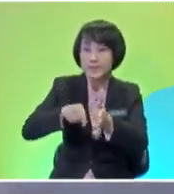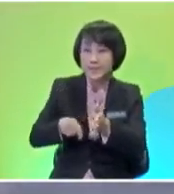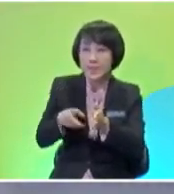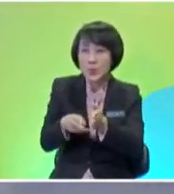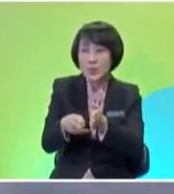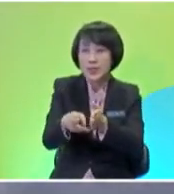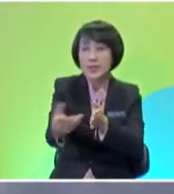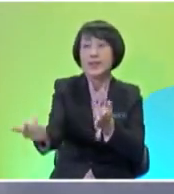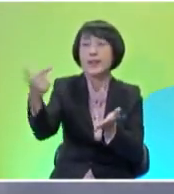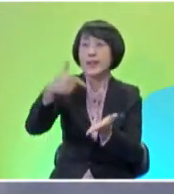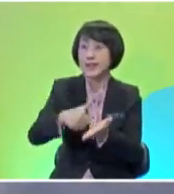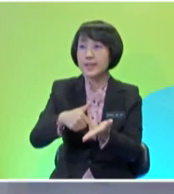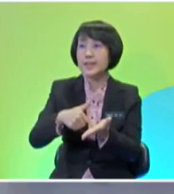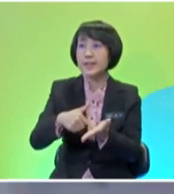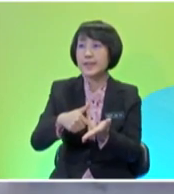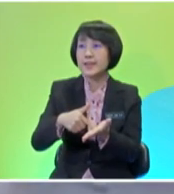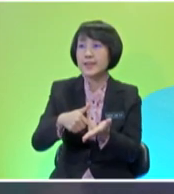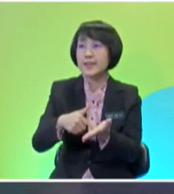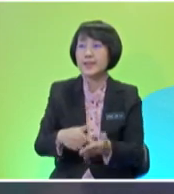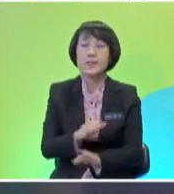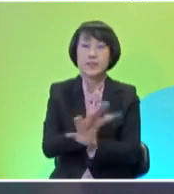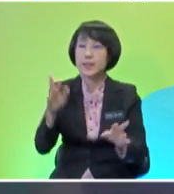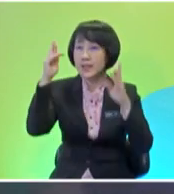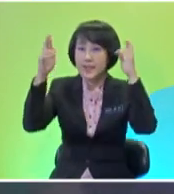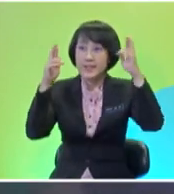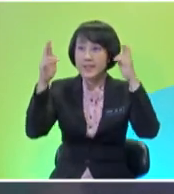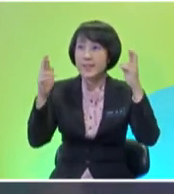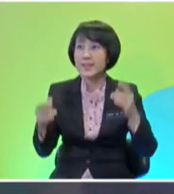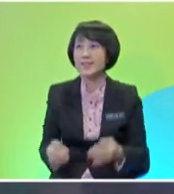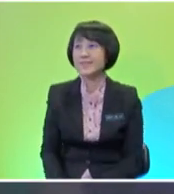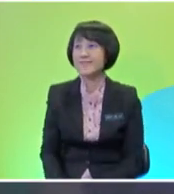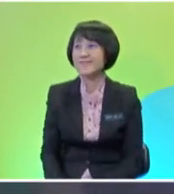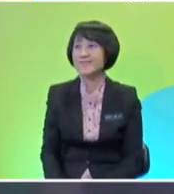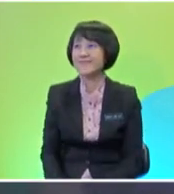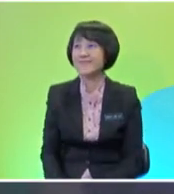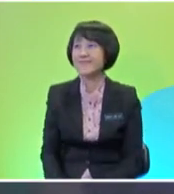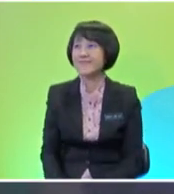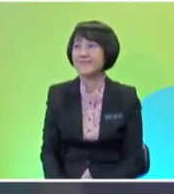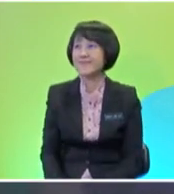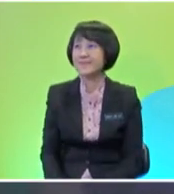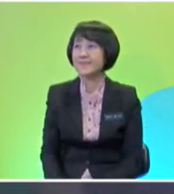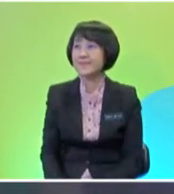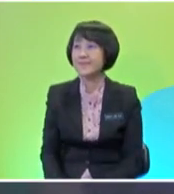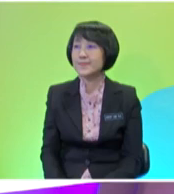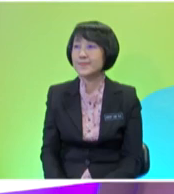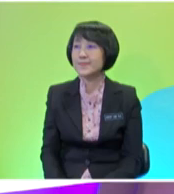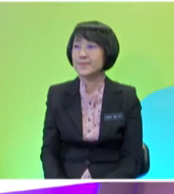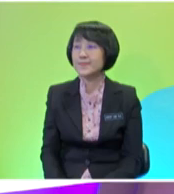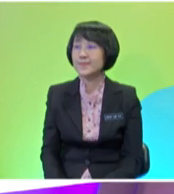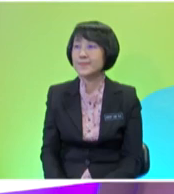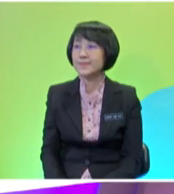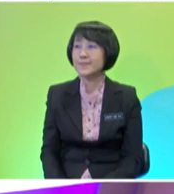Jangan risaulah macam tiba-tiba pusing. Alamak, takutlah nak buat apa ni. Ya, betul. Ada cikgu Suhailah marah macam mana? Jangan takut. Melainkan kalau kita potong tu